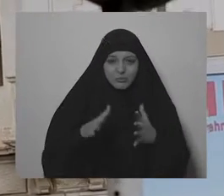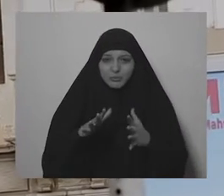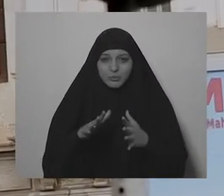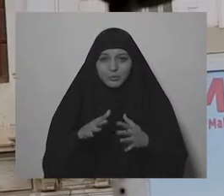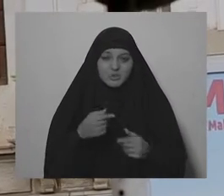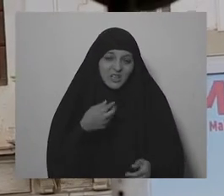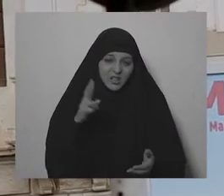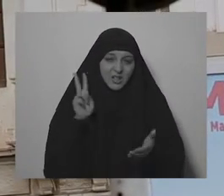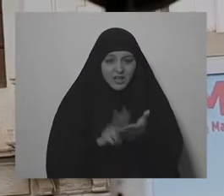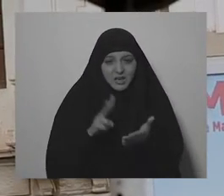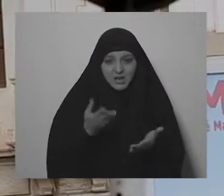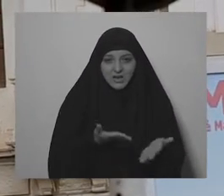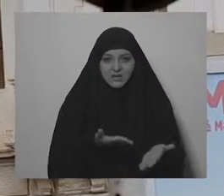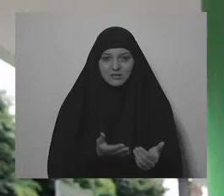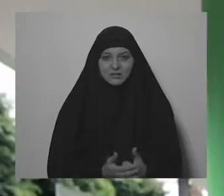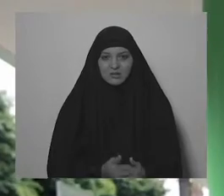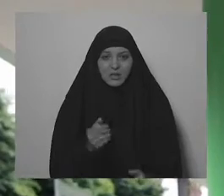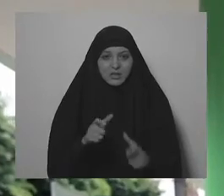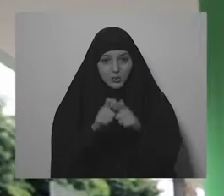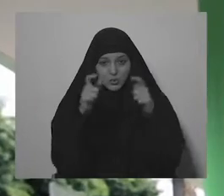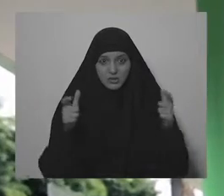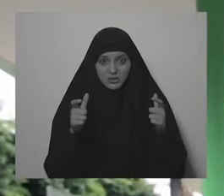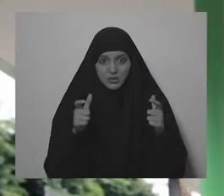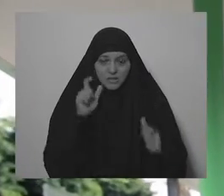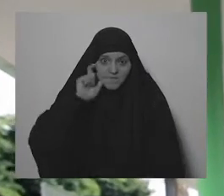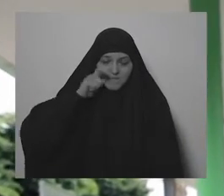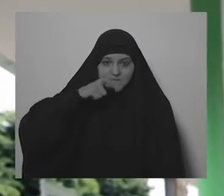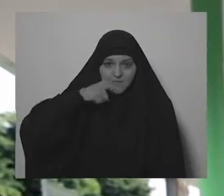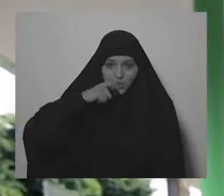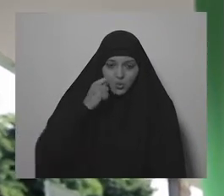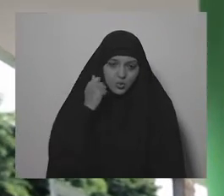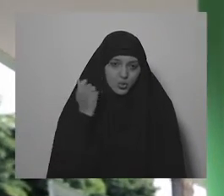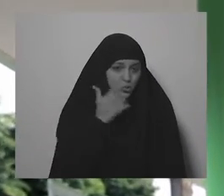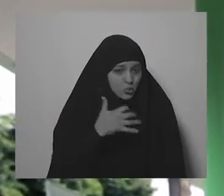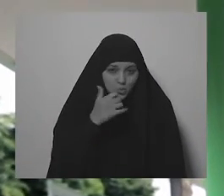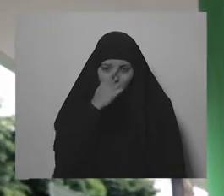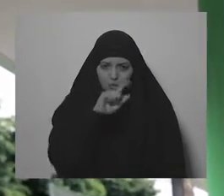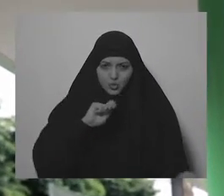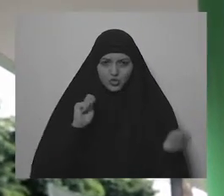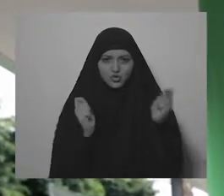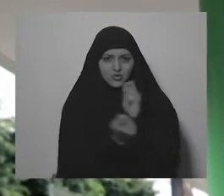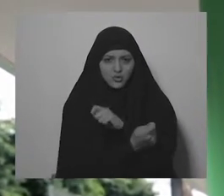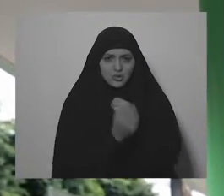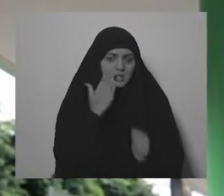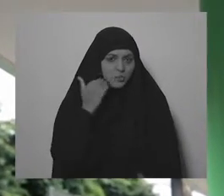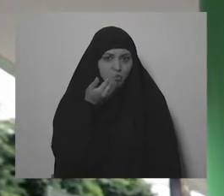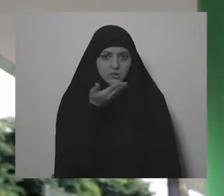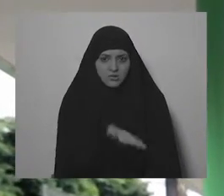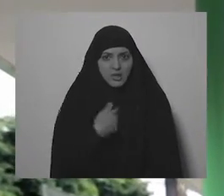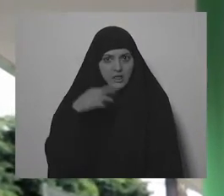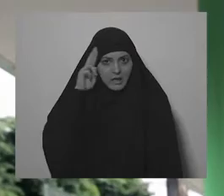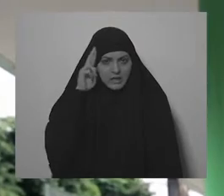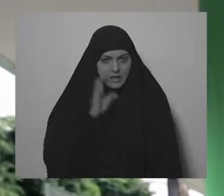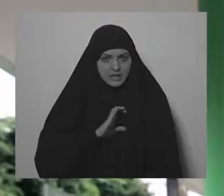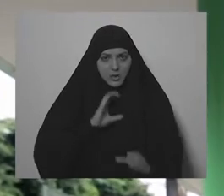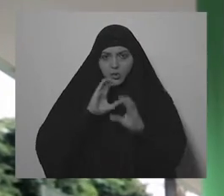usagers. C'est une réalité que la société œuvre toujours de la changer. Et c'est pour cette raison